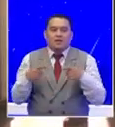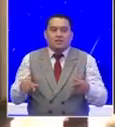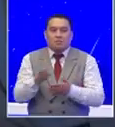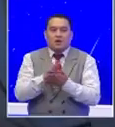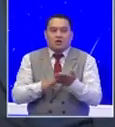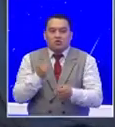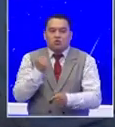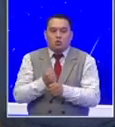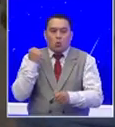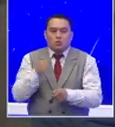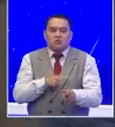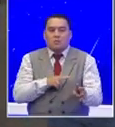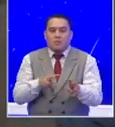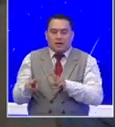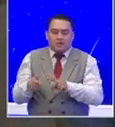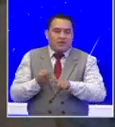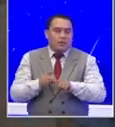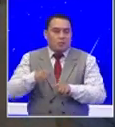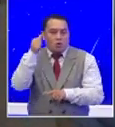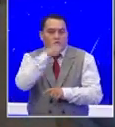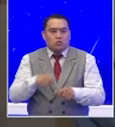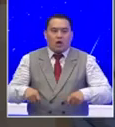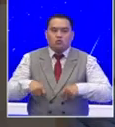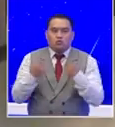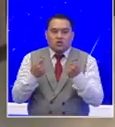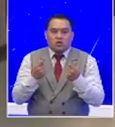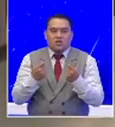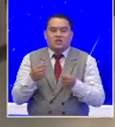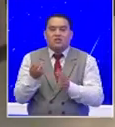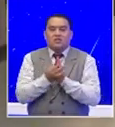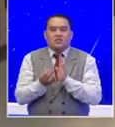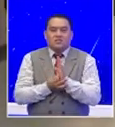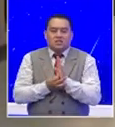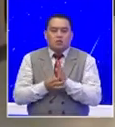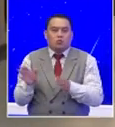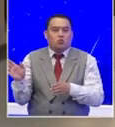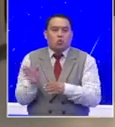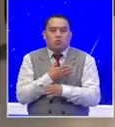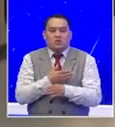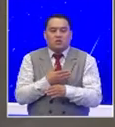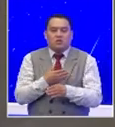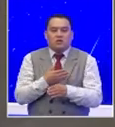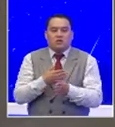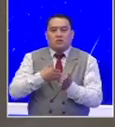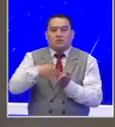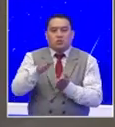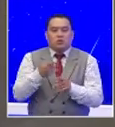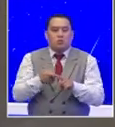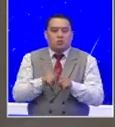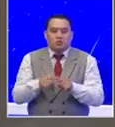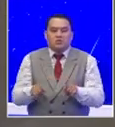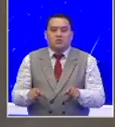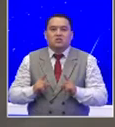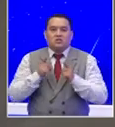меры жесткого контроля никто не отменял. В этом году в случае нарушения правил результаты тестирования будут аннулированы, а абитуриенты и вовсе не будут допущены к